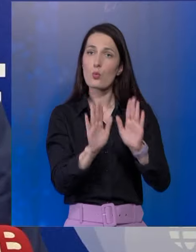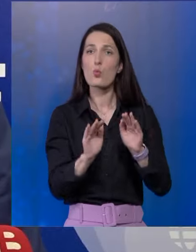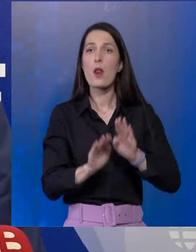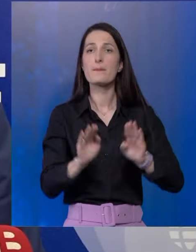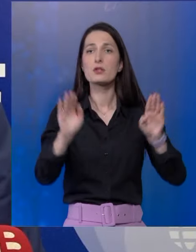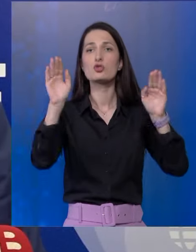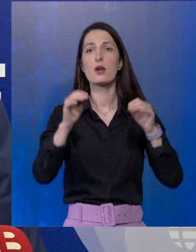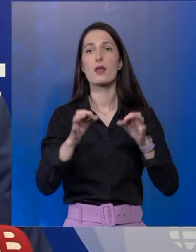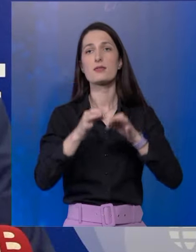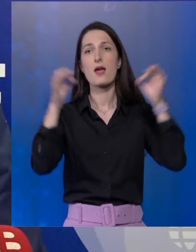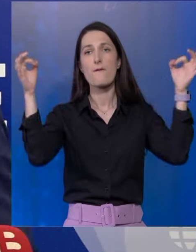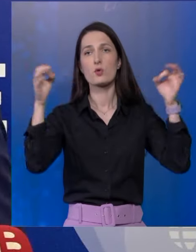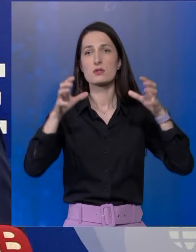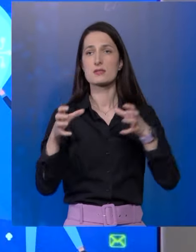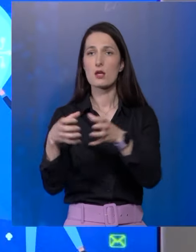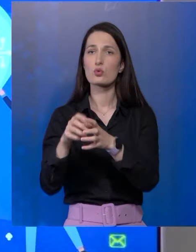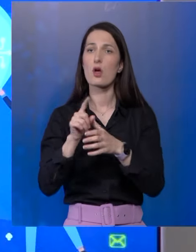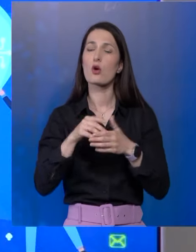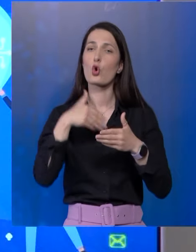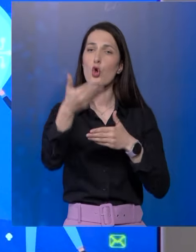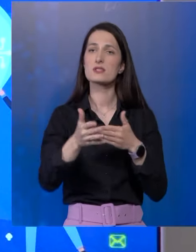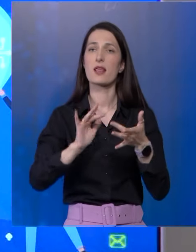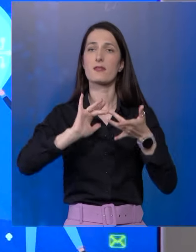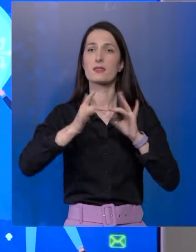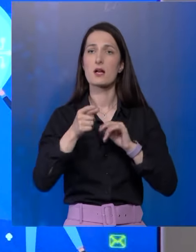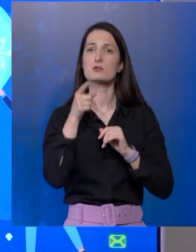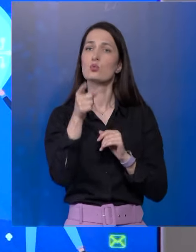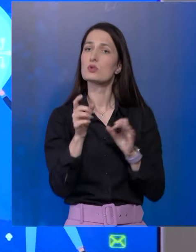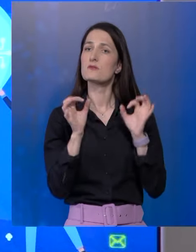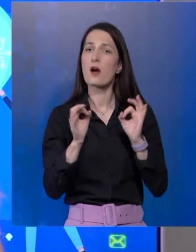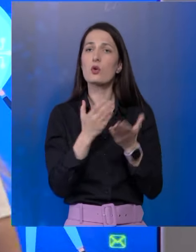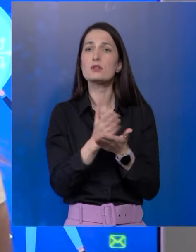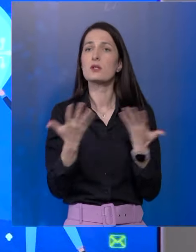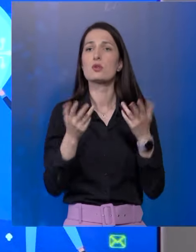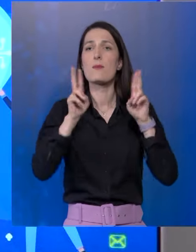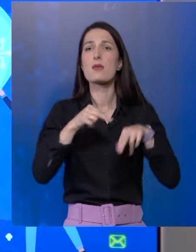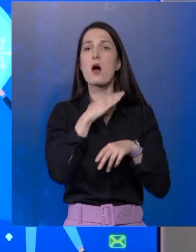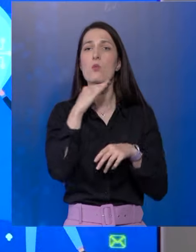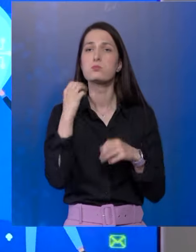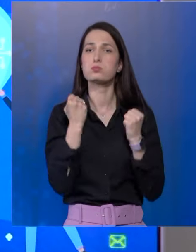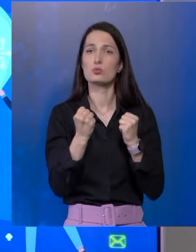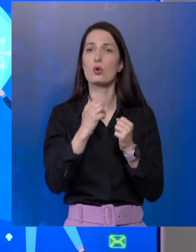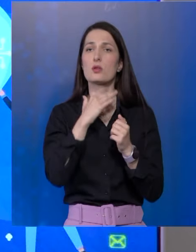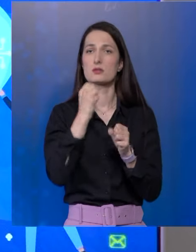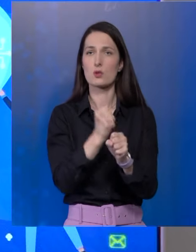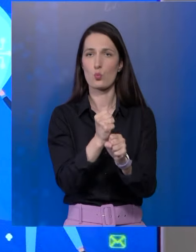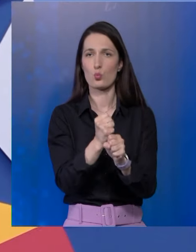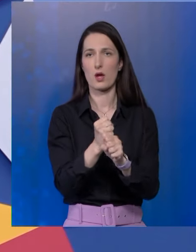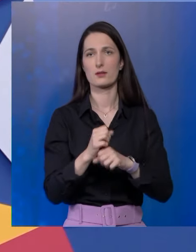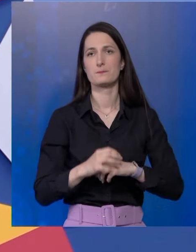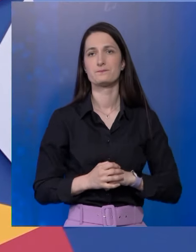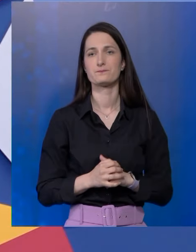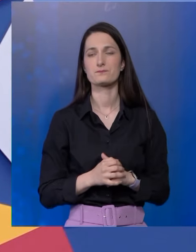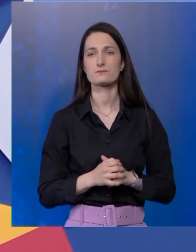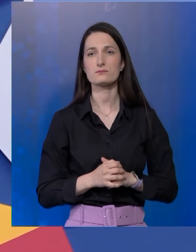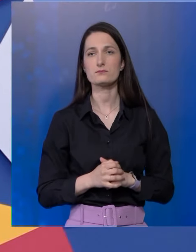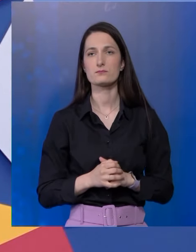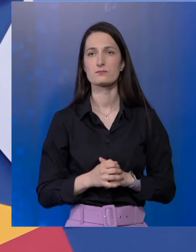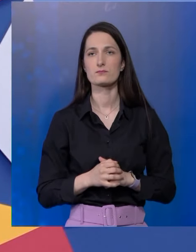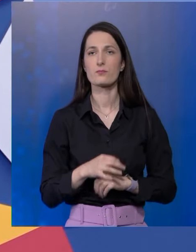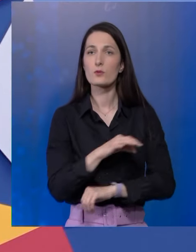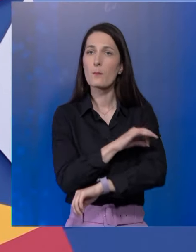dio gdje ima jako puno da se uradi. Projekat je zapravo počeo 2021. godine uspostavom 4 digitalna huba,